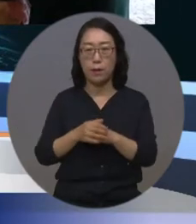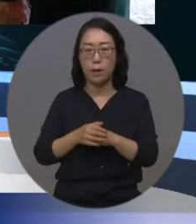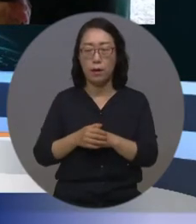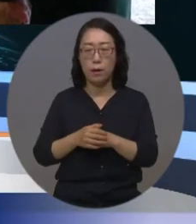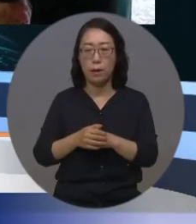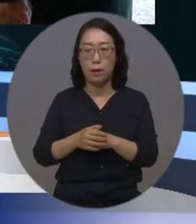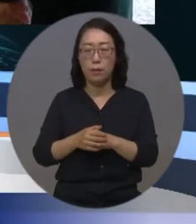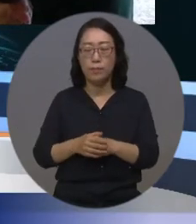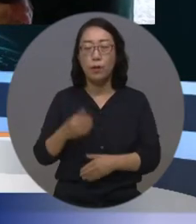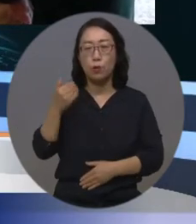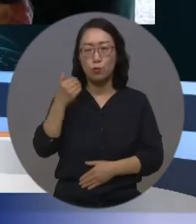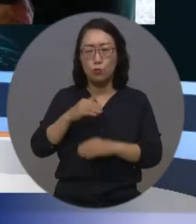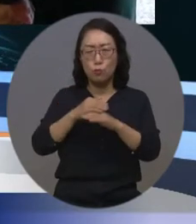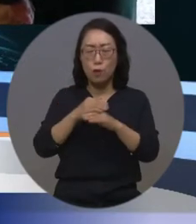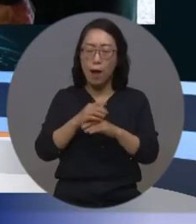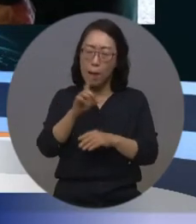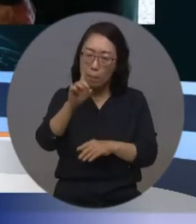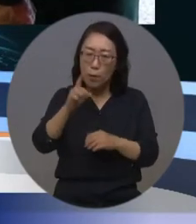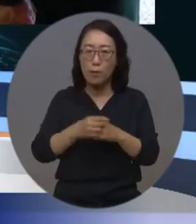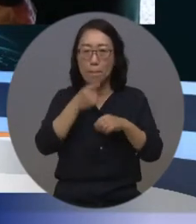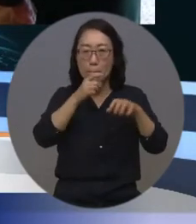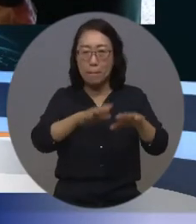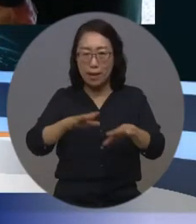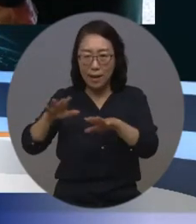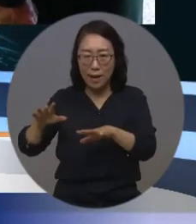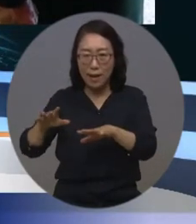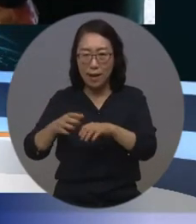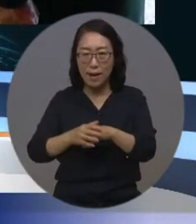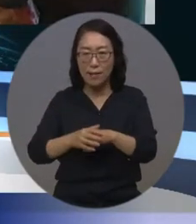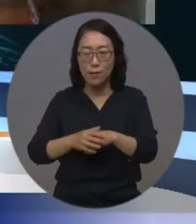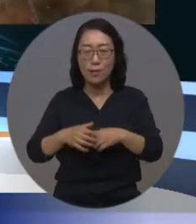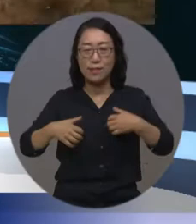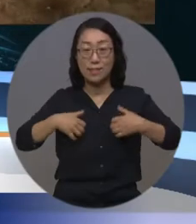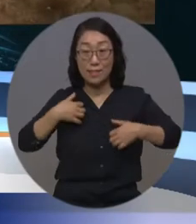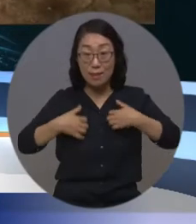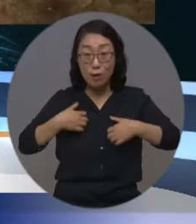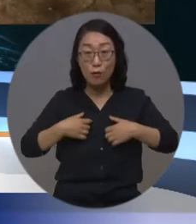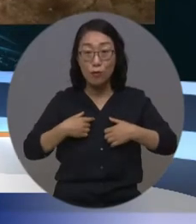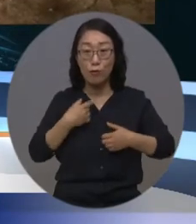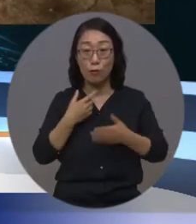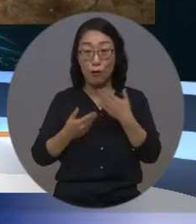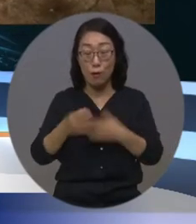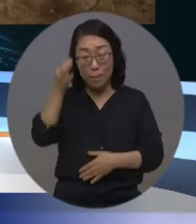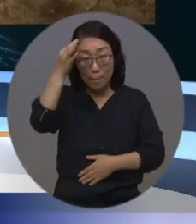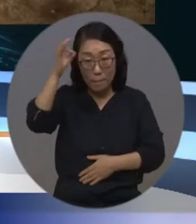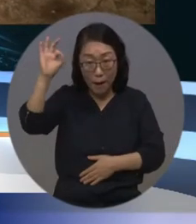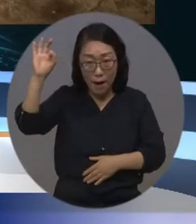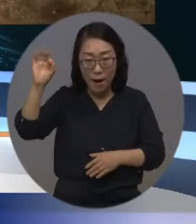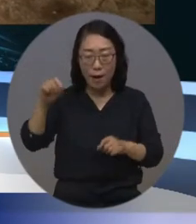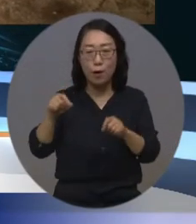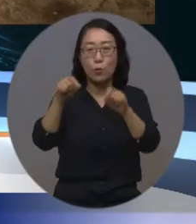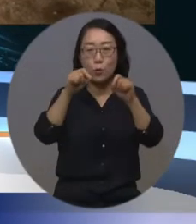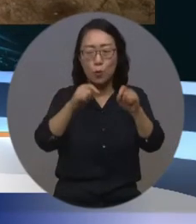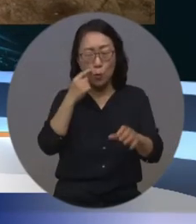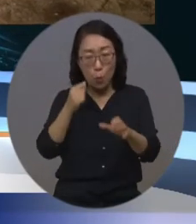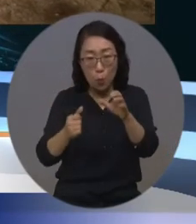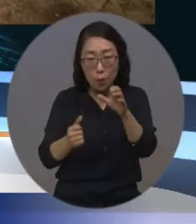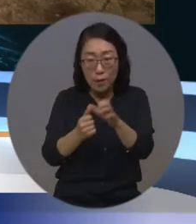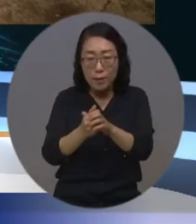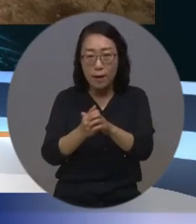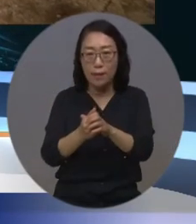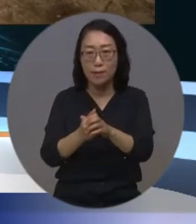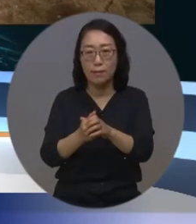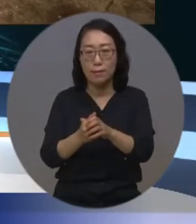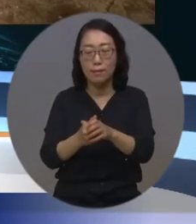누구나 한 번쯤은 바닷가 갯벌에서 즐거웠던 추억을 가지고 있는데요. 이를 소재로 관람객에게 독특하고 새로운